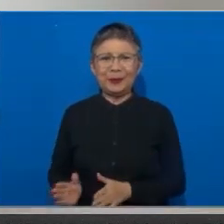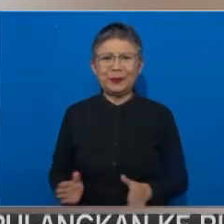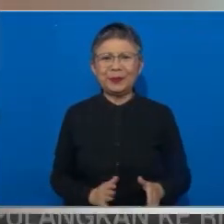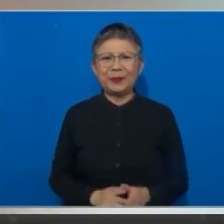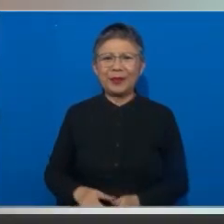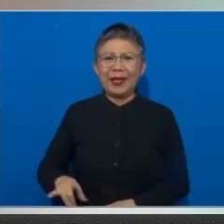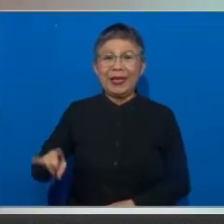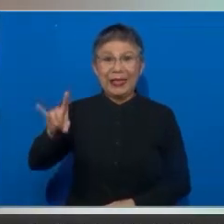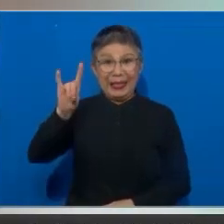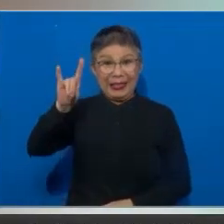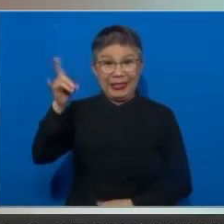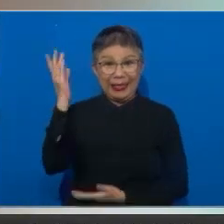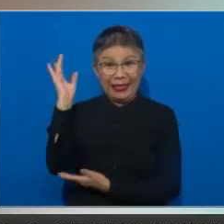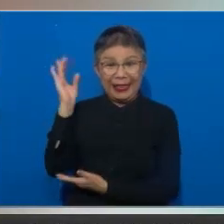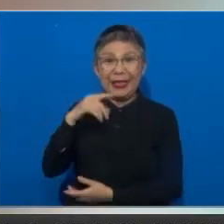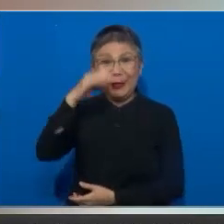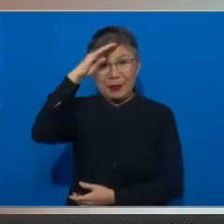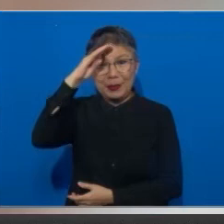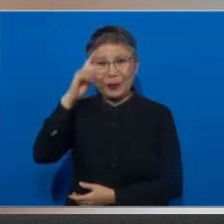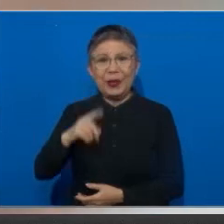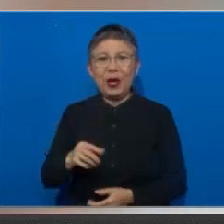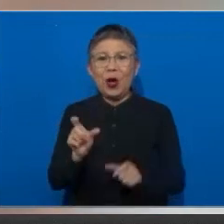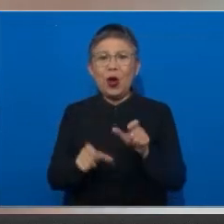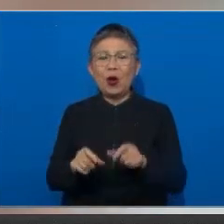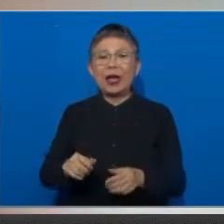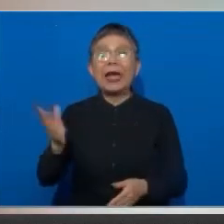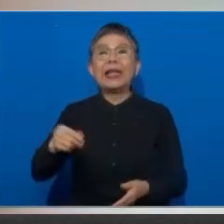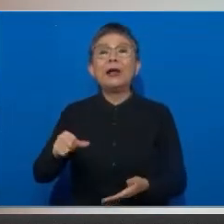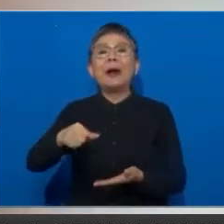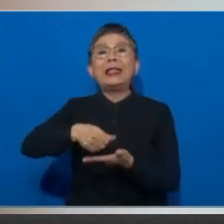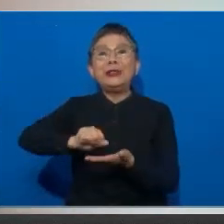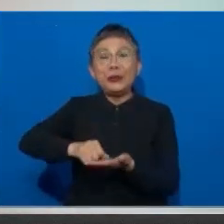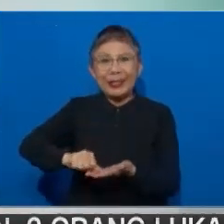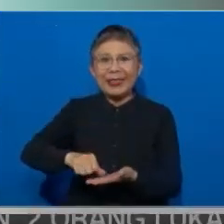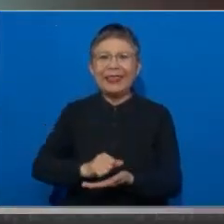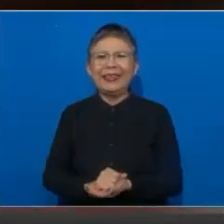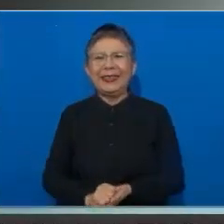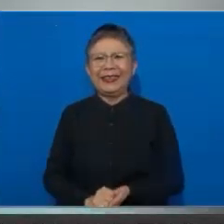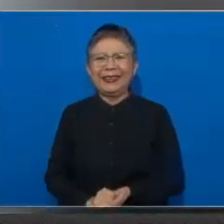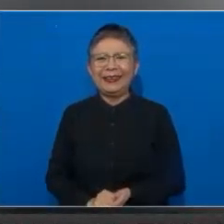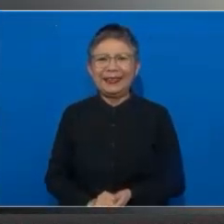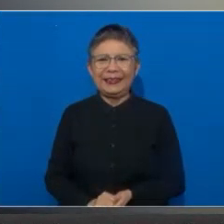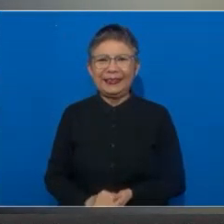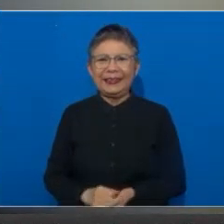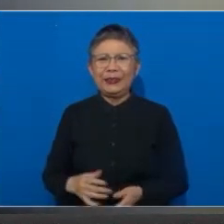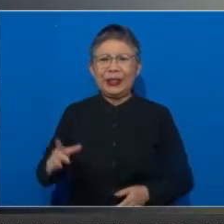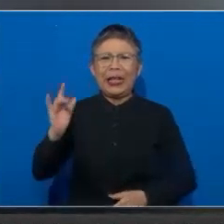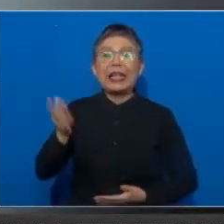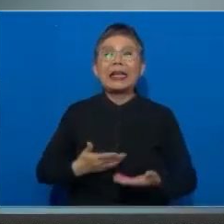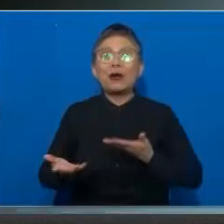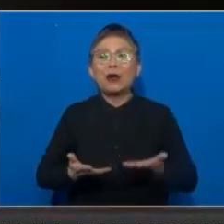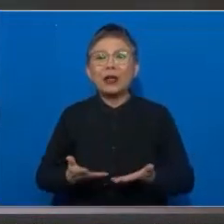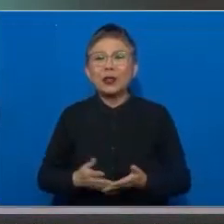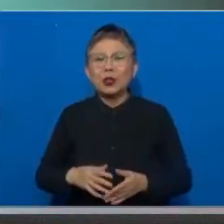Diketahui, pria dalam video yang viral tersebut merupakan warga Madiun, Jawa Timur. Menurutnya, aksi itu dilakukan